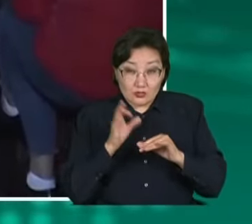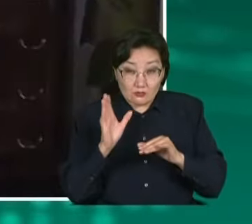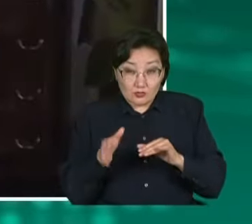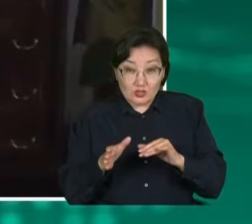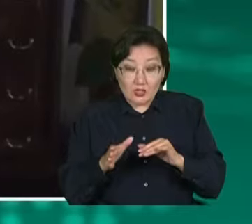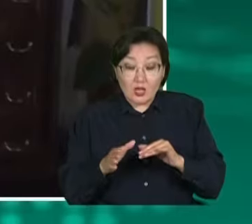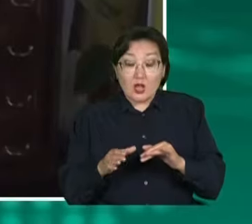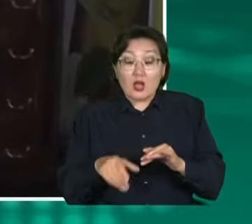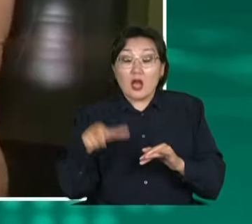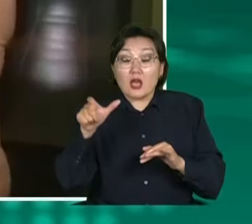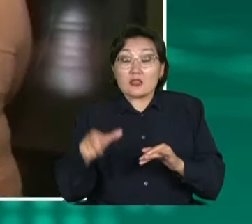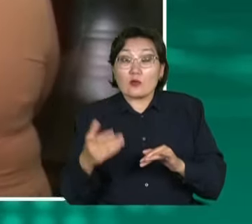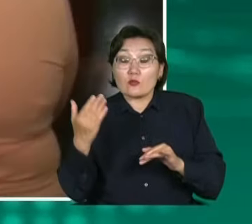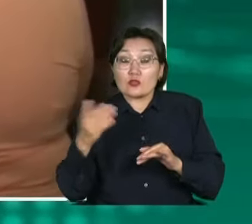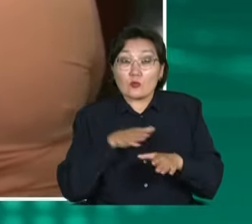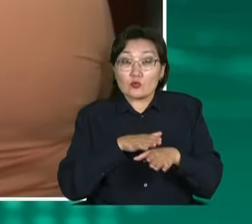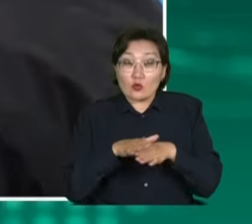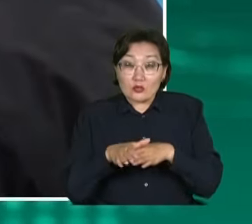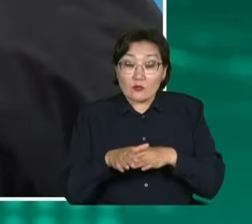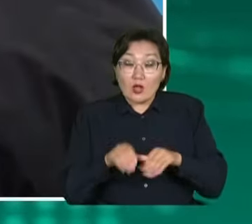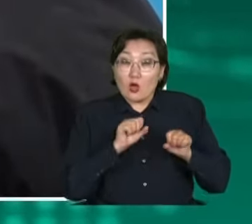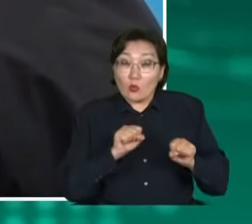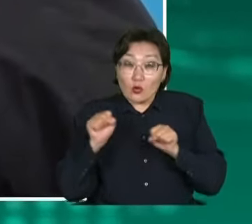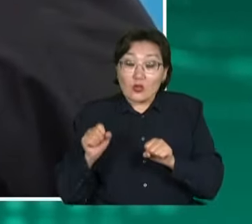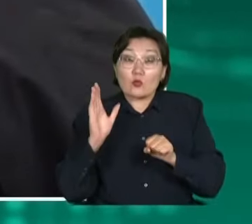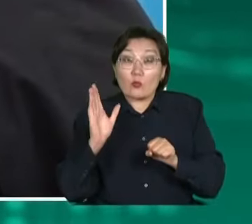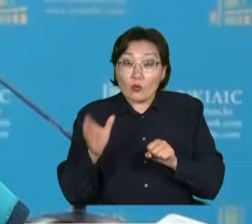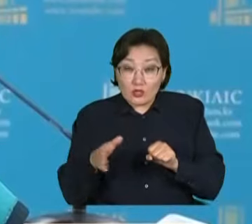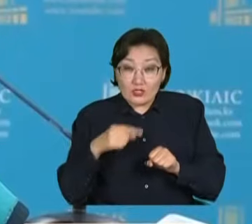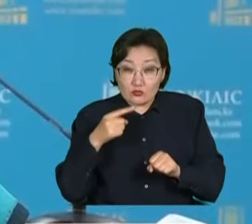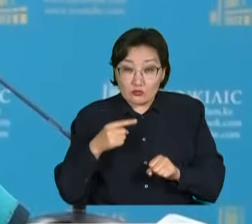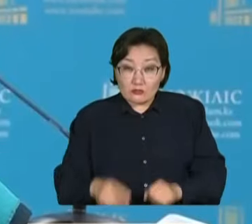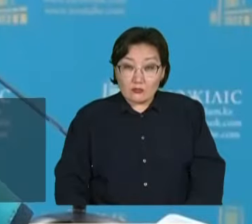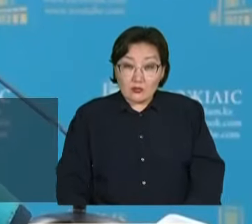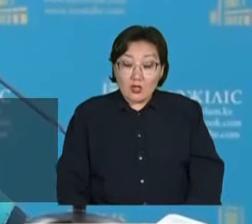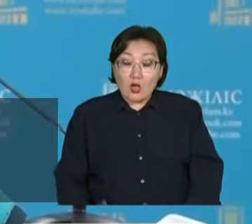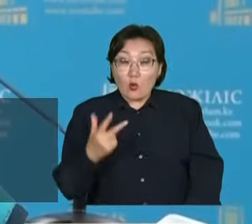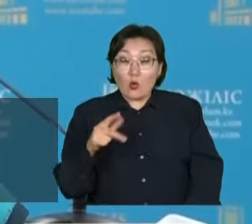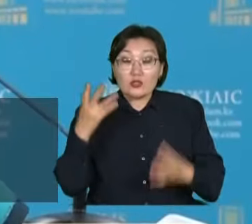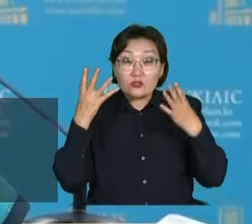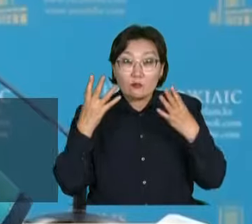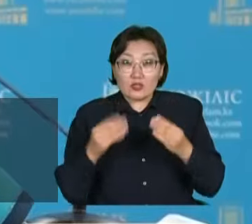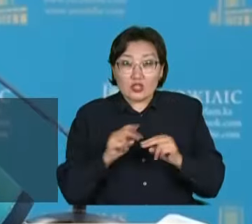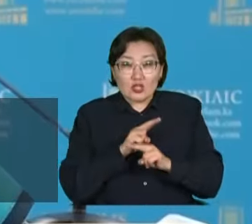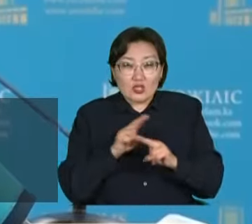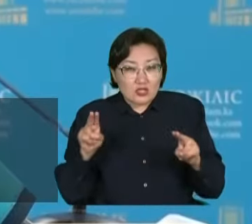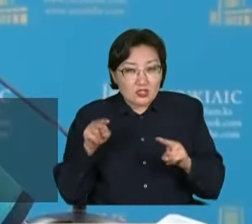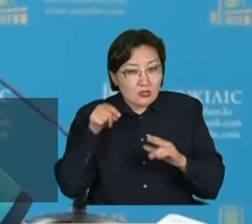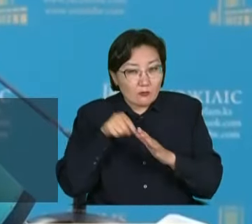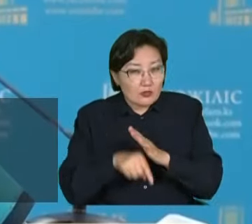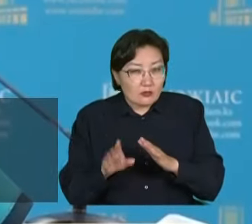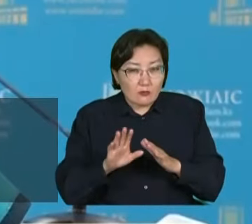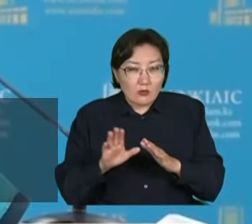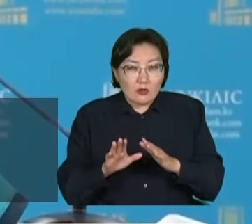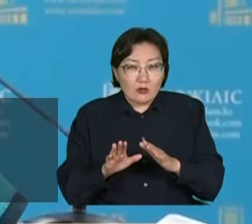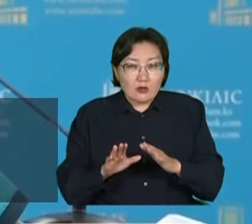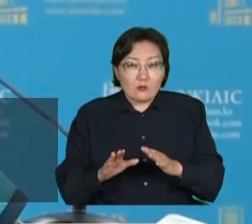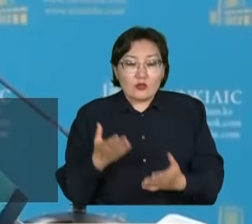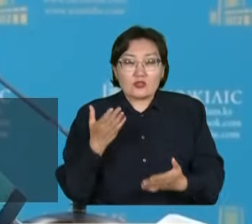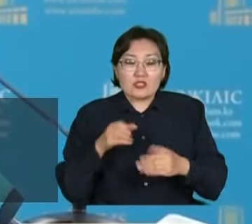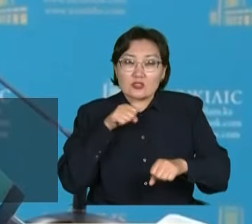Яғни жәбірленуші толық қанды қорғауға алынады деген сөз. Тіпті 30 күн ешкім тиісе алмайды. Қараңызшы, бұдан өткенде зорлық